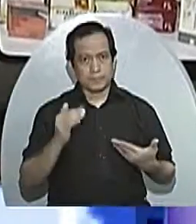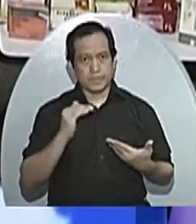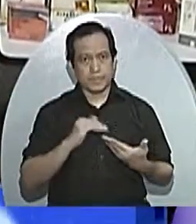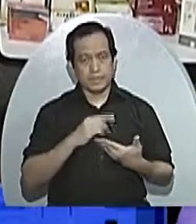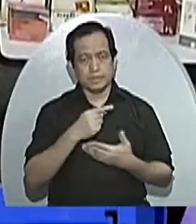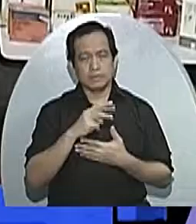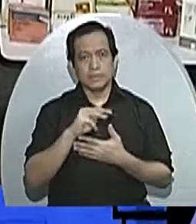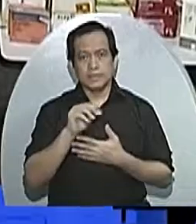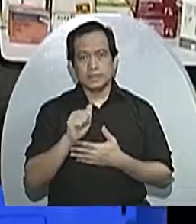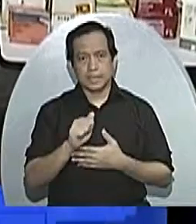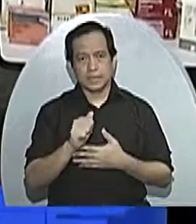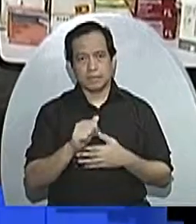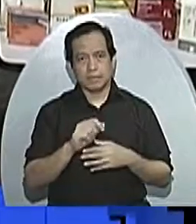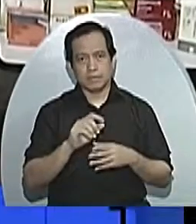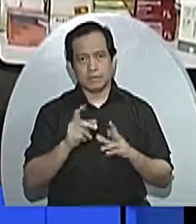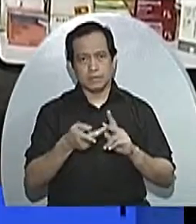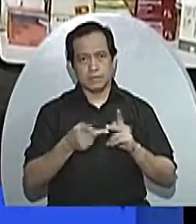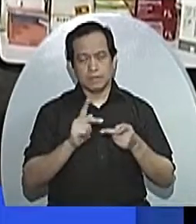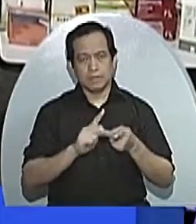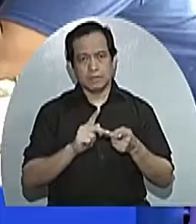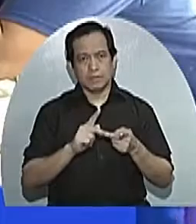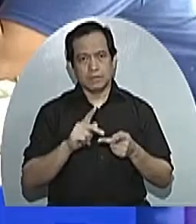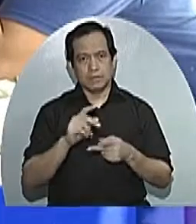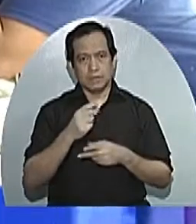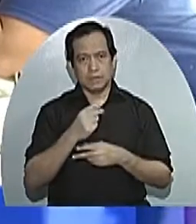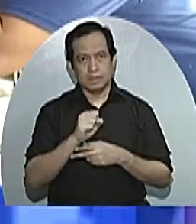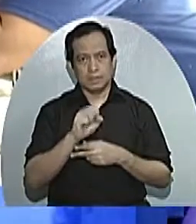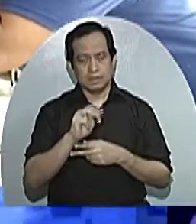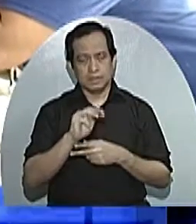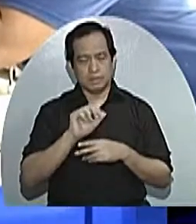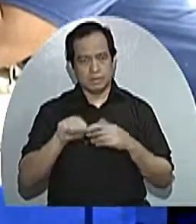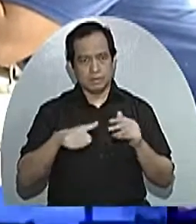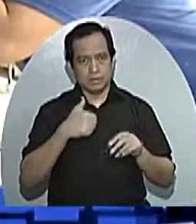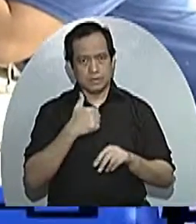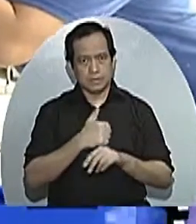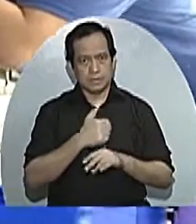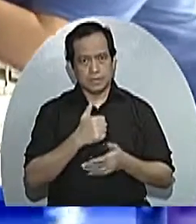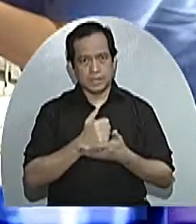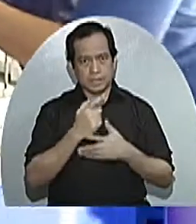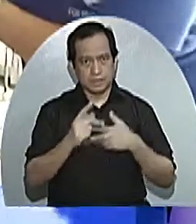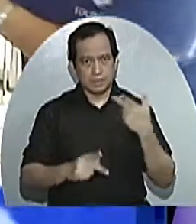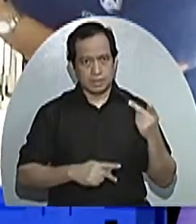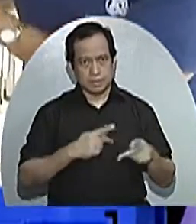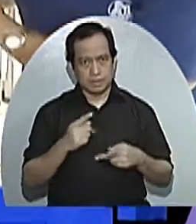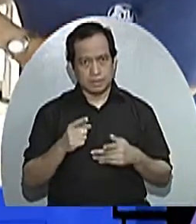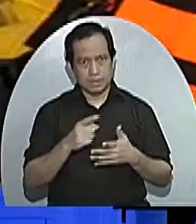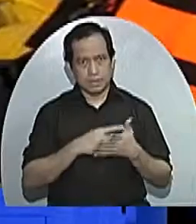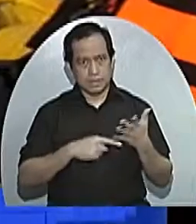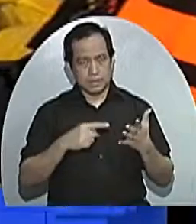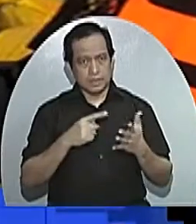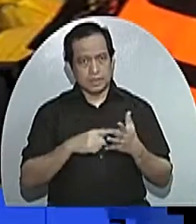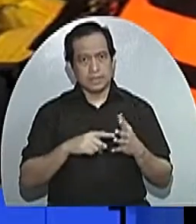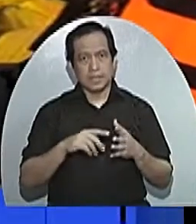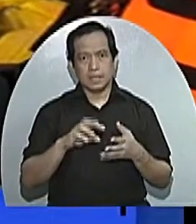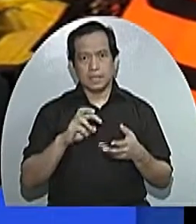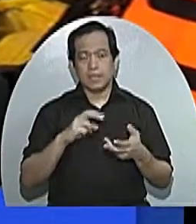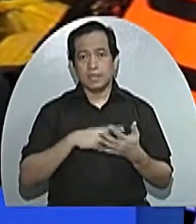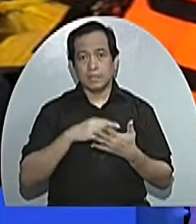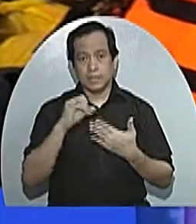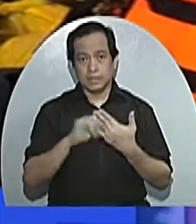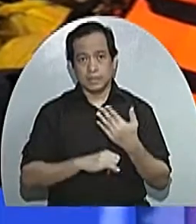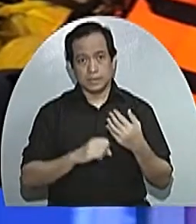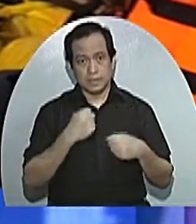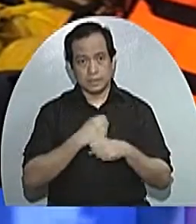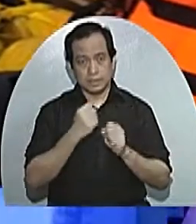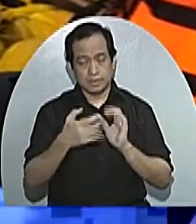Ang Kapwa Ko Mahal Ko GMA 7 ay katuwang ng SM Foundation sa pagtulong sa kapwa. Ilan lamang sa mga